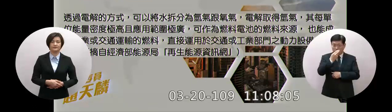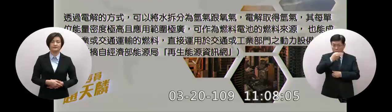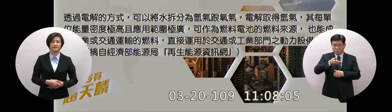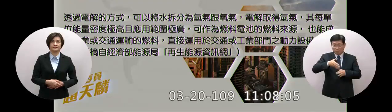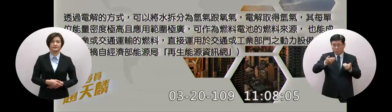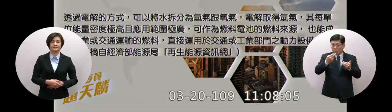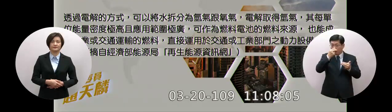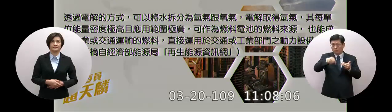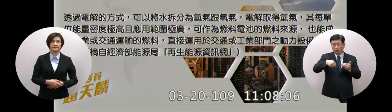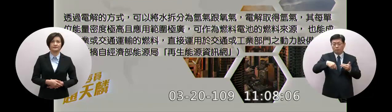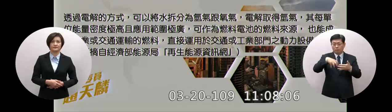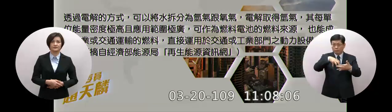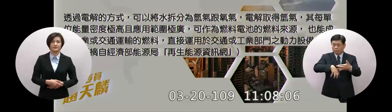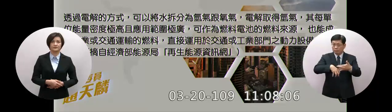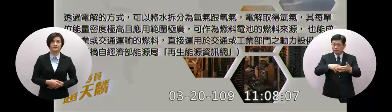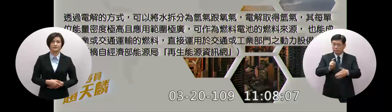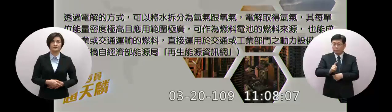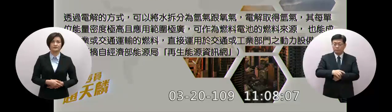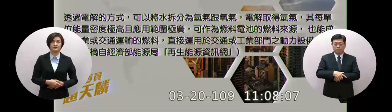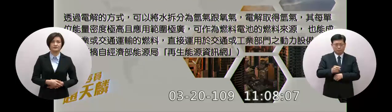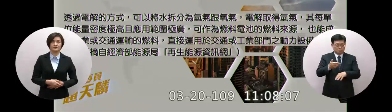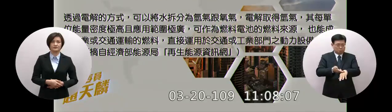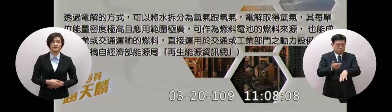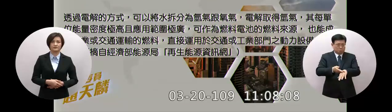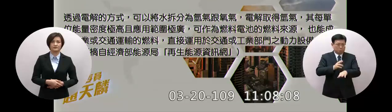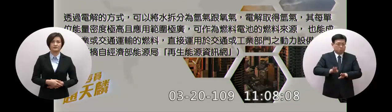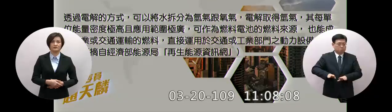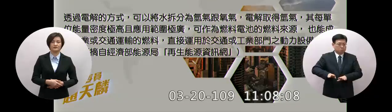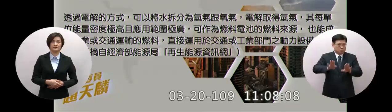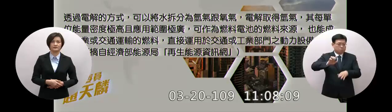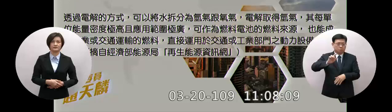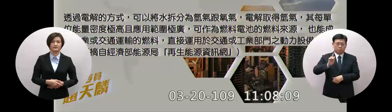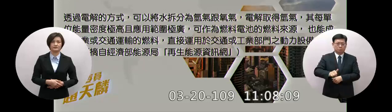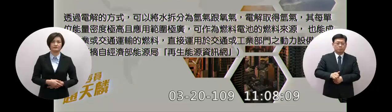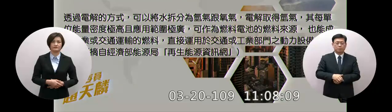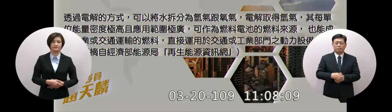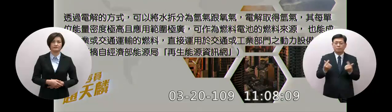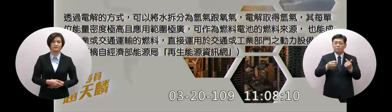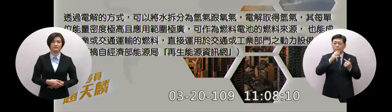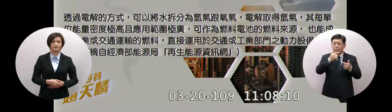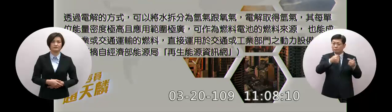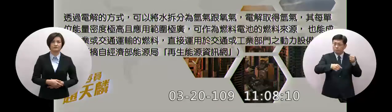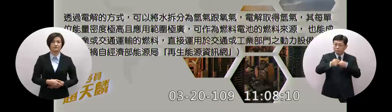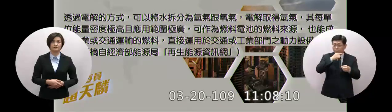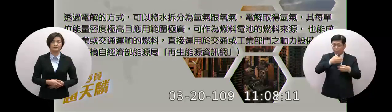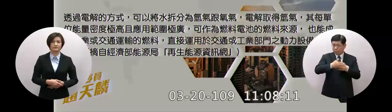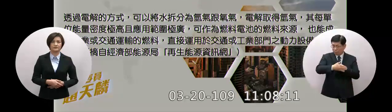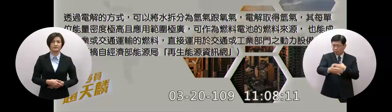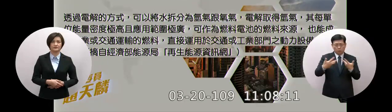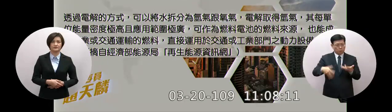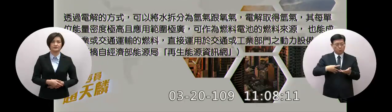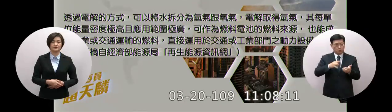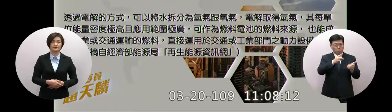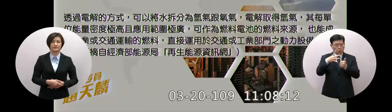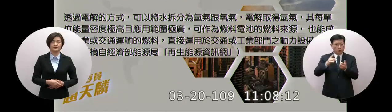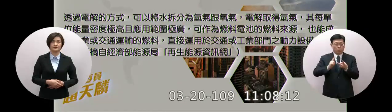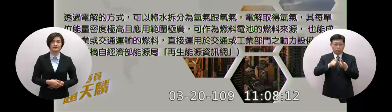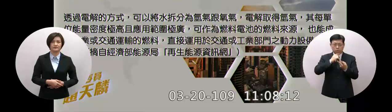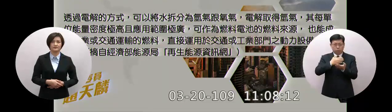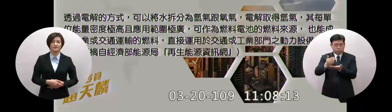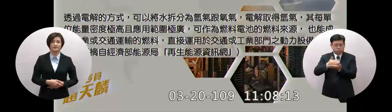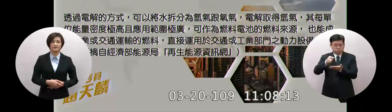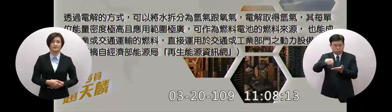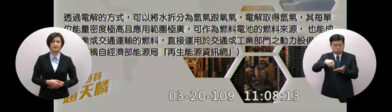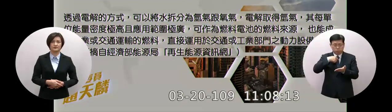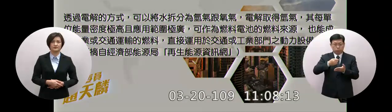策的部分呢，我们看到说氢的这个技术越来越成熟，它不管在化工的制程被大量使用，除氢的技术